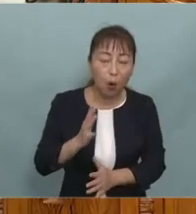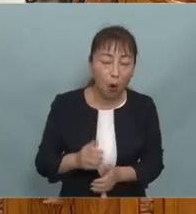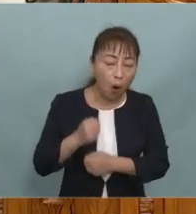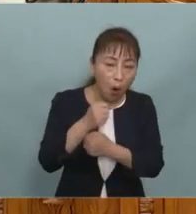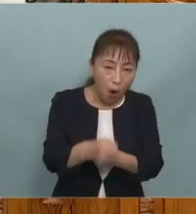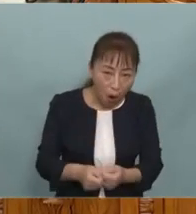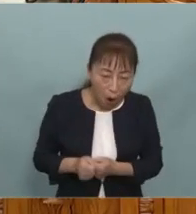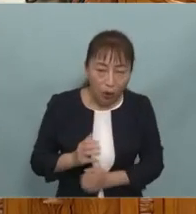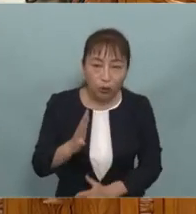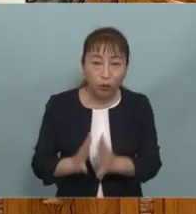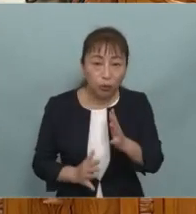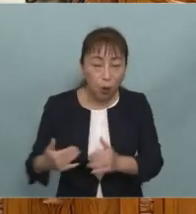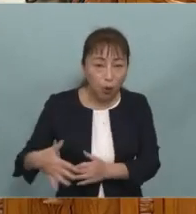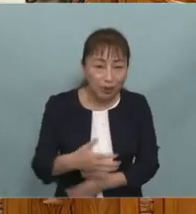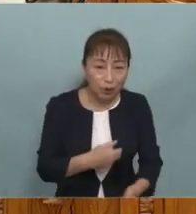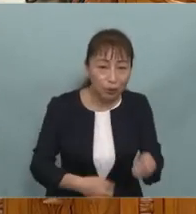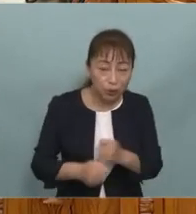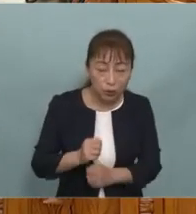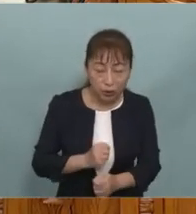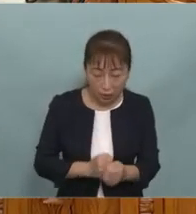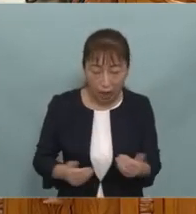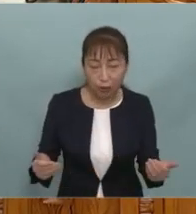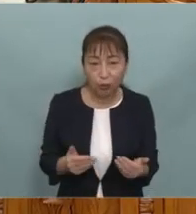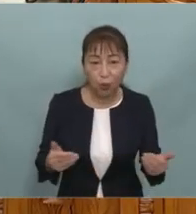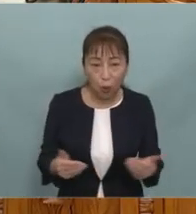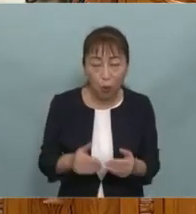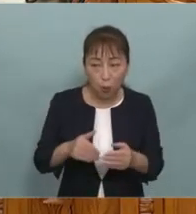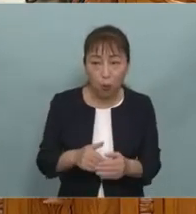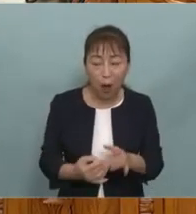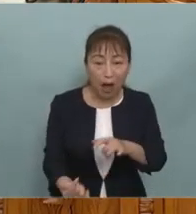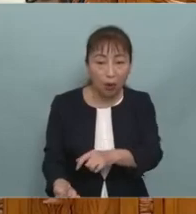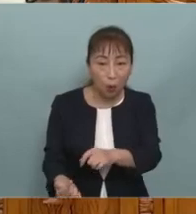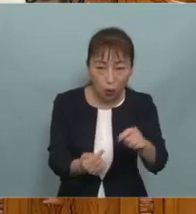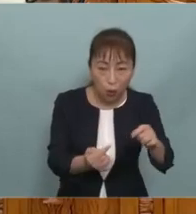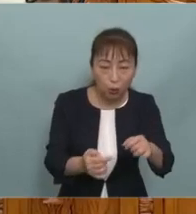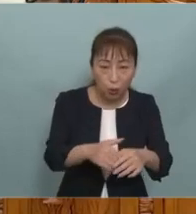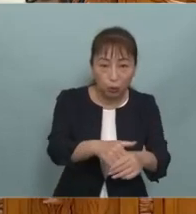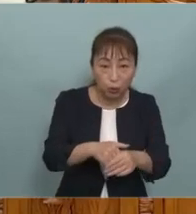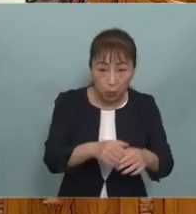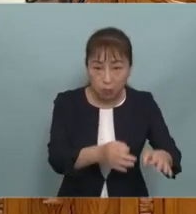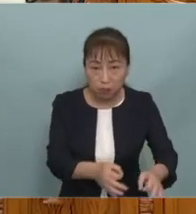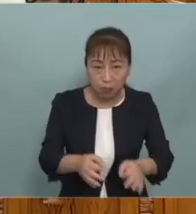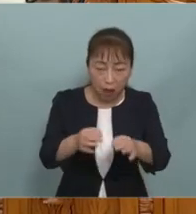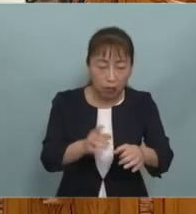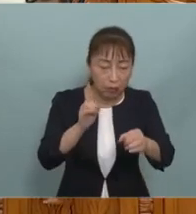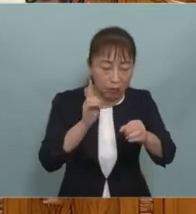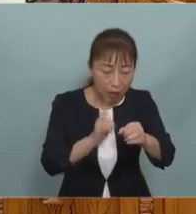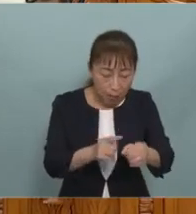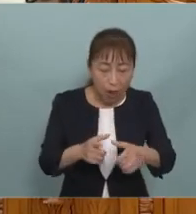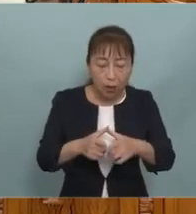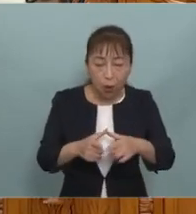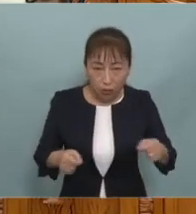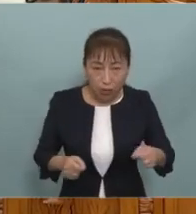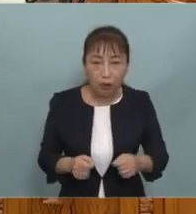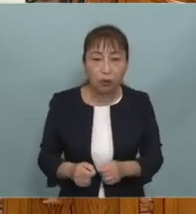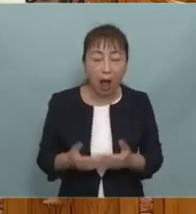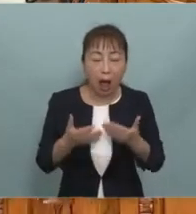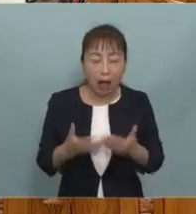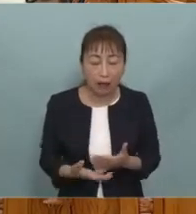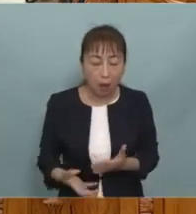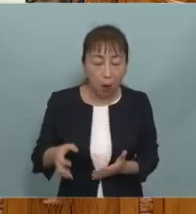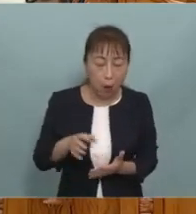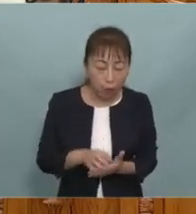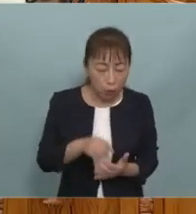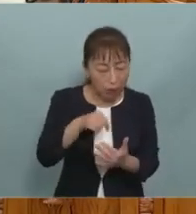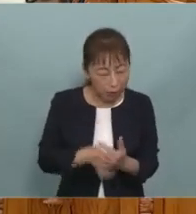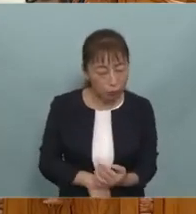農産漁村の雇用と所を生み出すとともに国家の安全保障の一環でもあることから